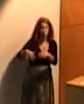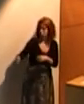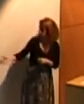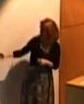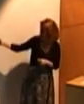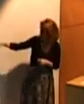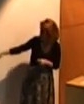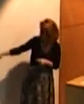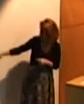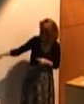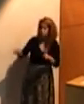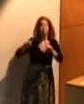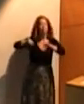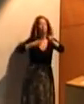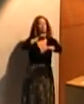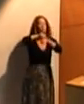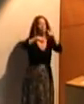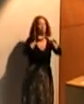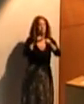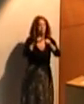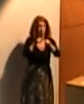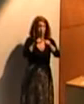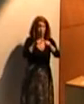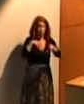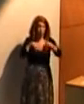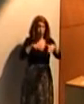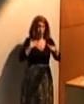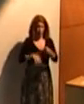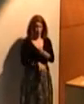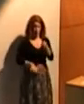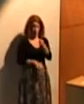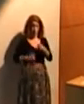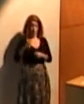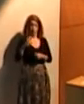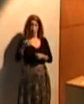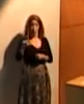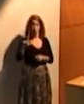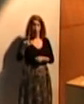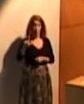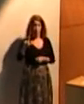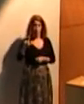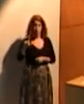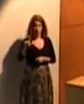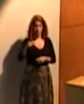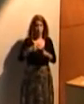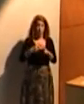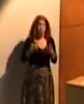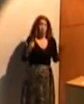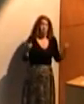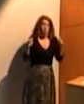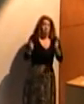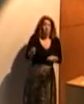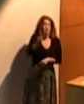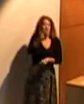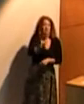l'image en bas à droite les petites bestioles qui fonctionne avec du chlore on appelle ça donc de la xénobiologie c'est à dire que